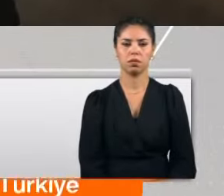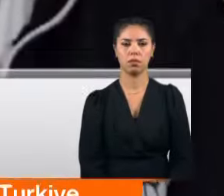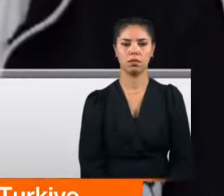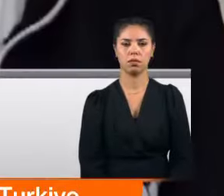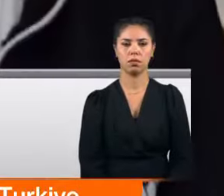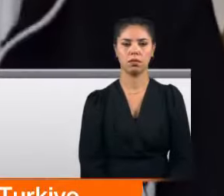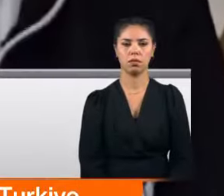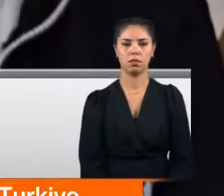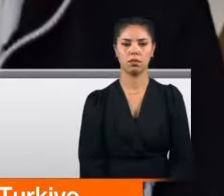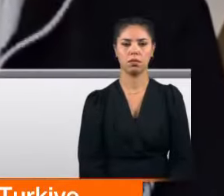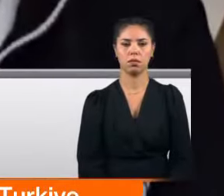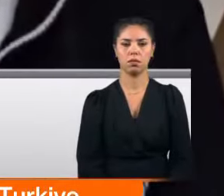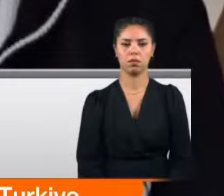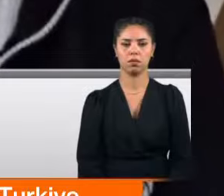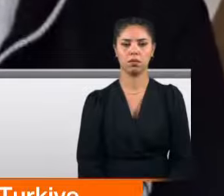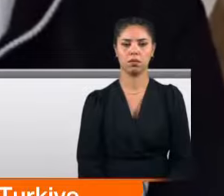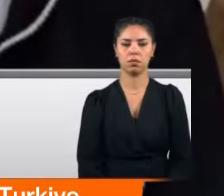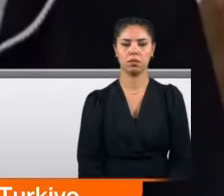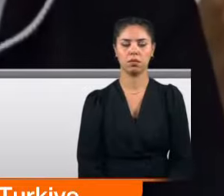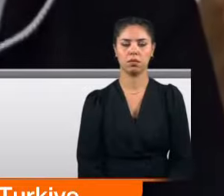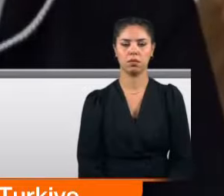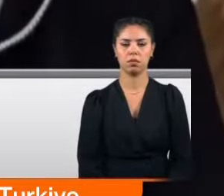para teklifinde bulundu.